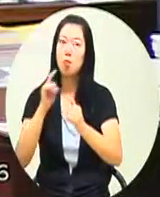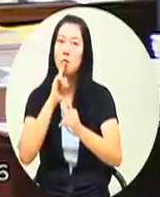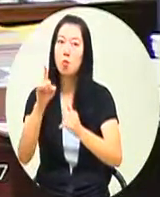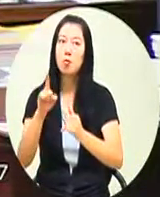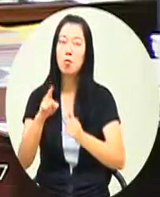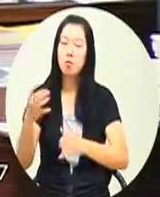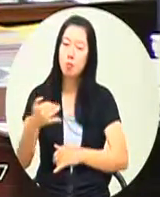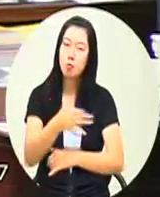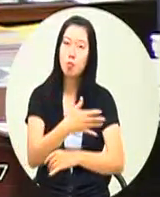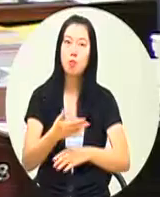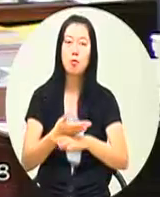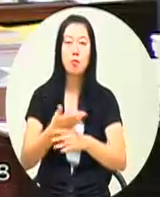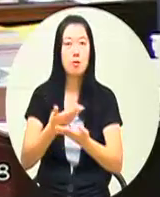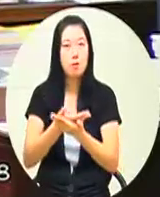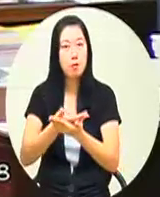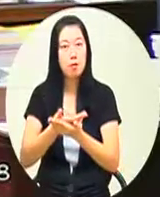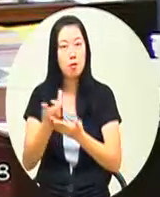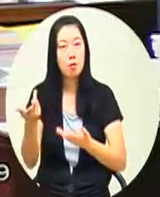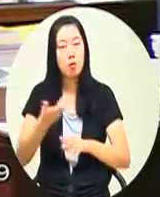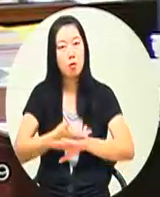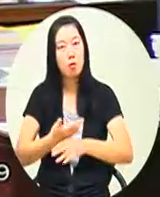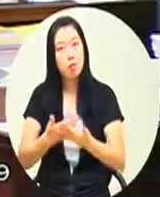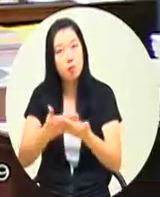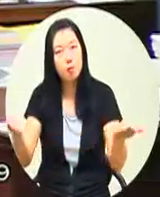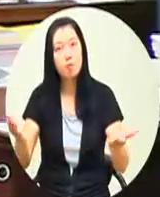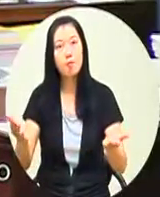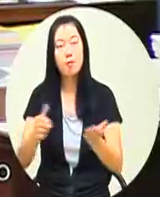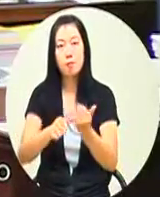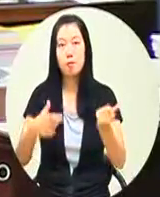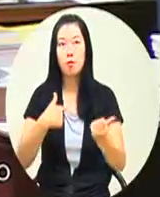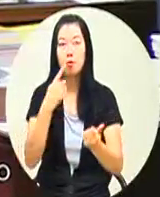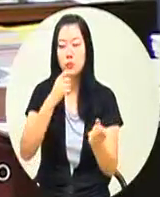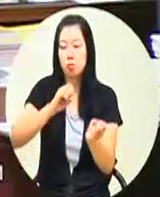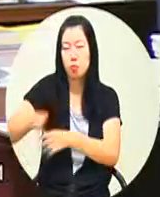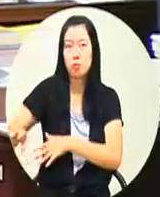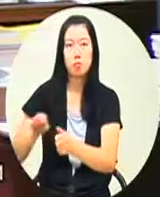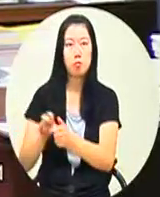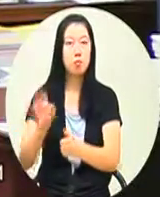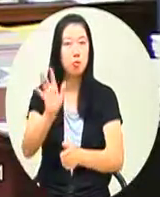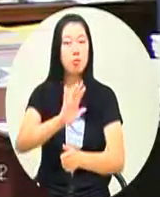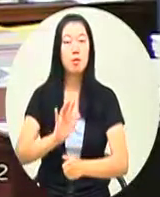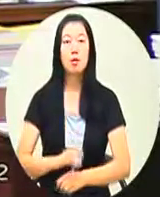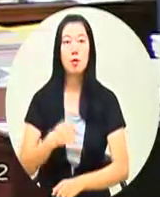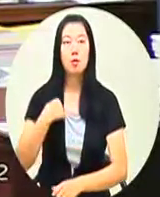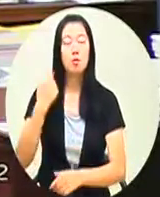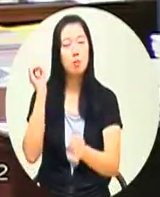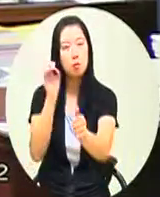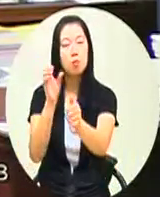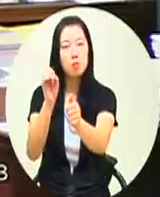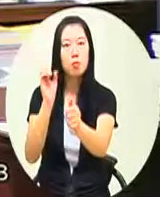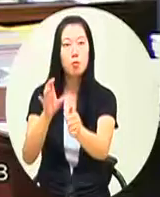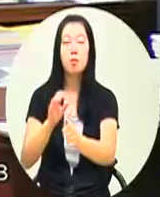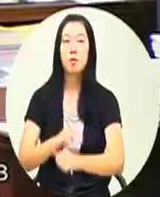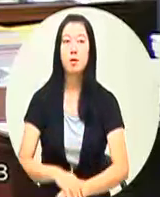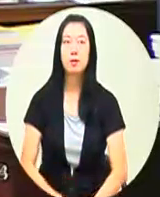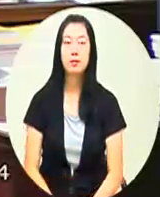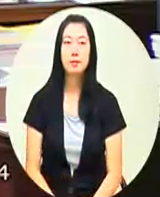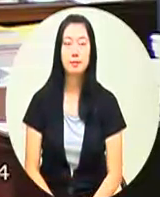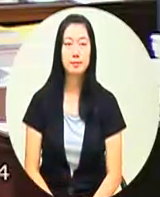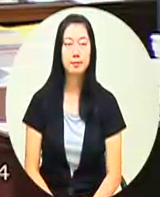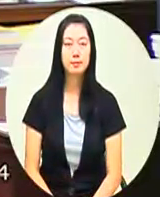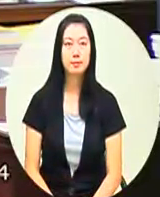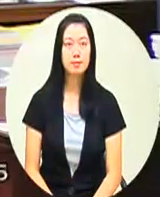不管它是什么样子的鱼，我们也不要去做任意的弃养。所以这个概念其实我们要不断的去讲。